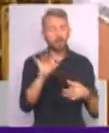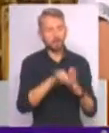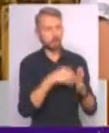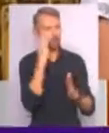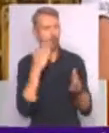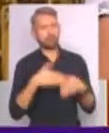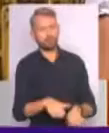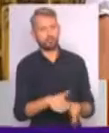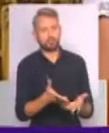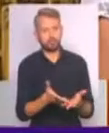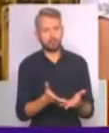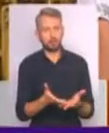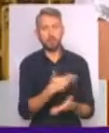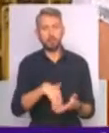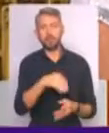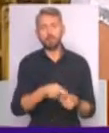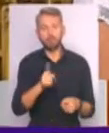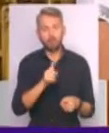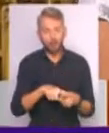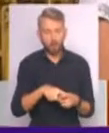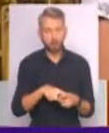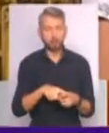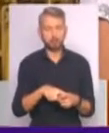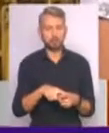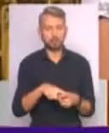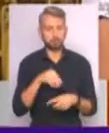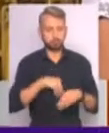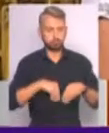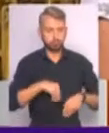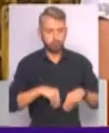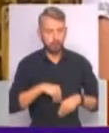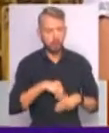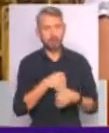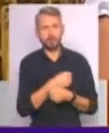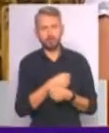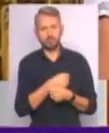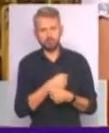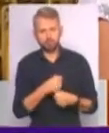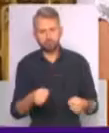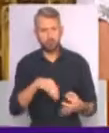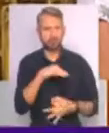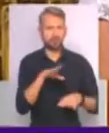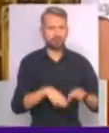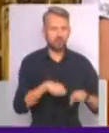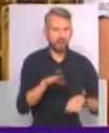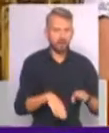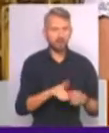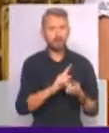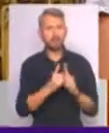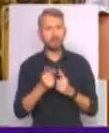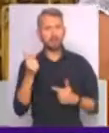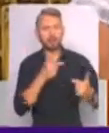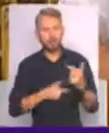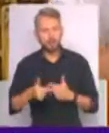есть мы... Все это идет в отложение. Мы накапливаем лишний вес. Накапливается лишний вес, меняется гормональный